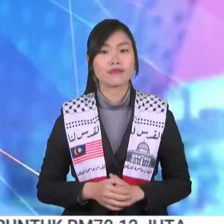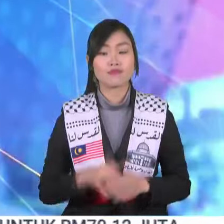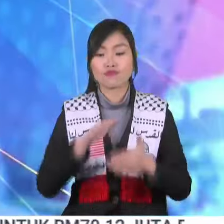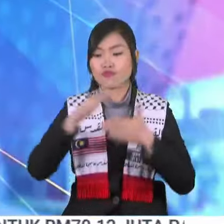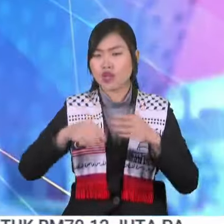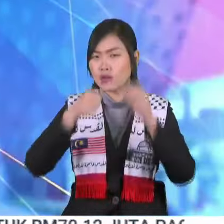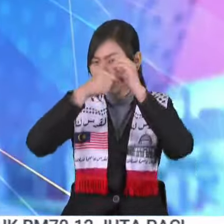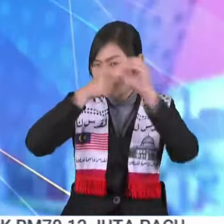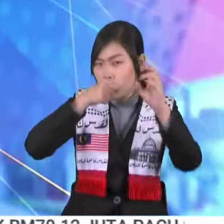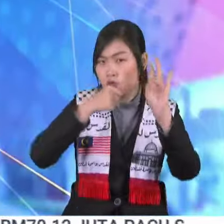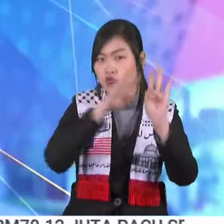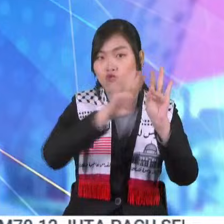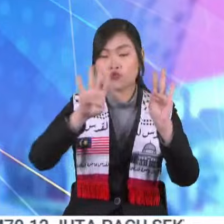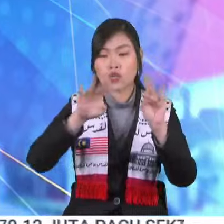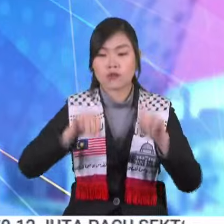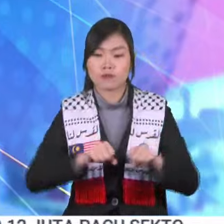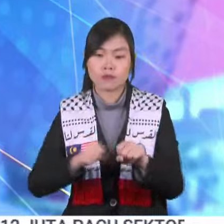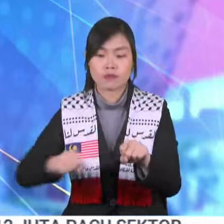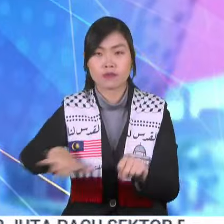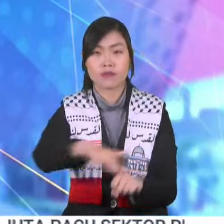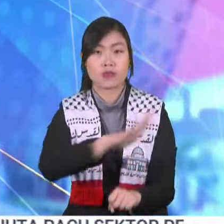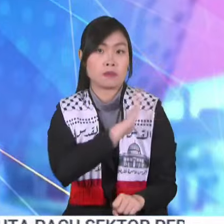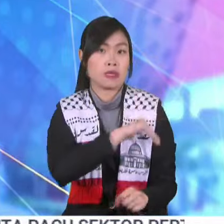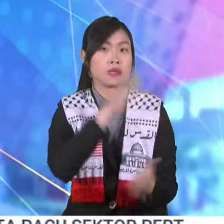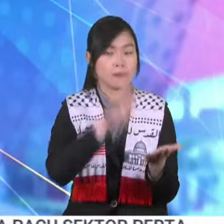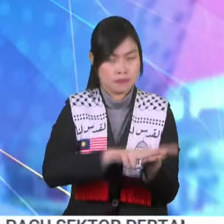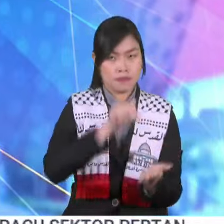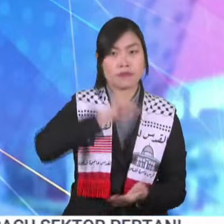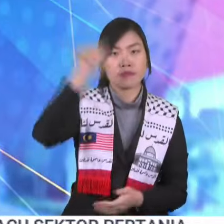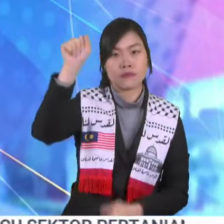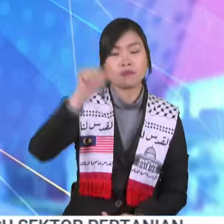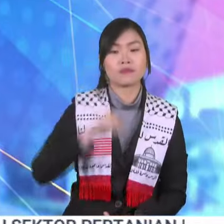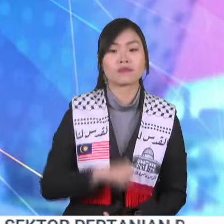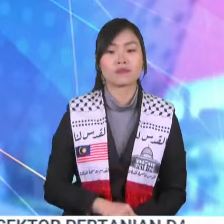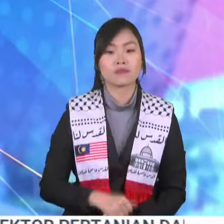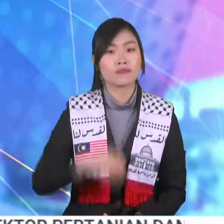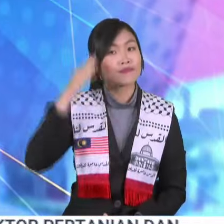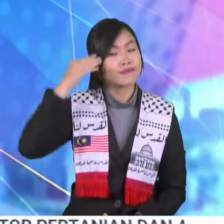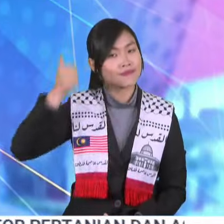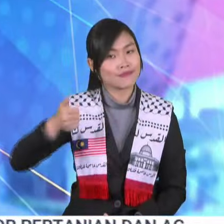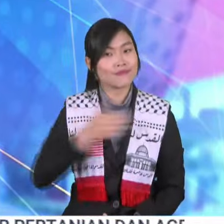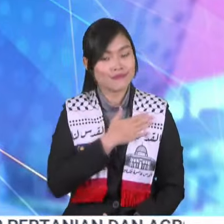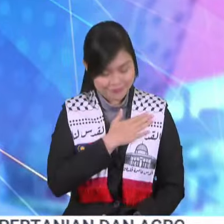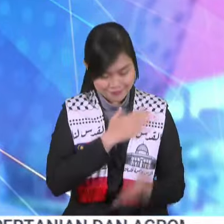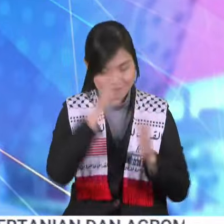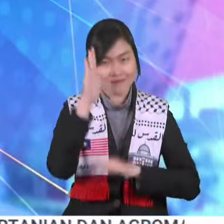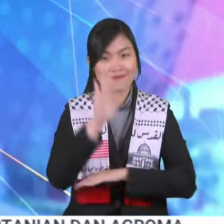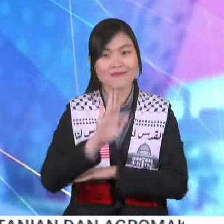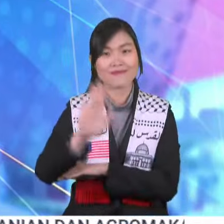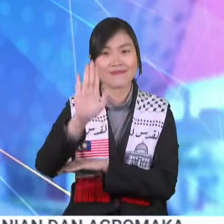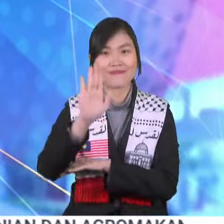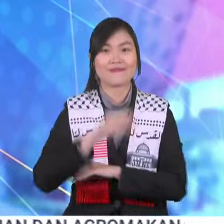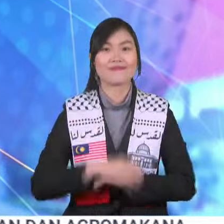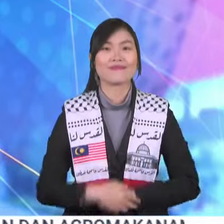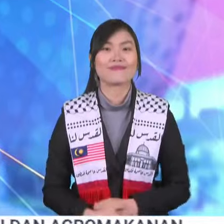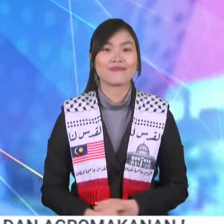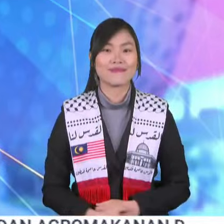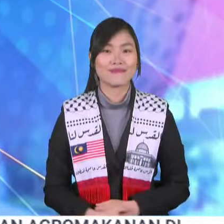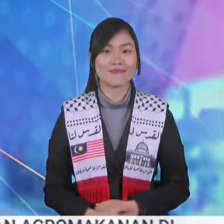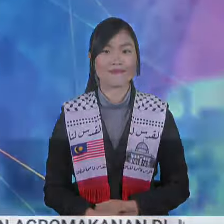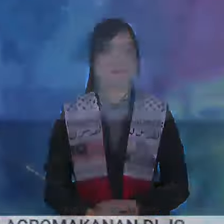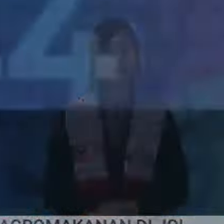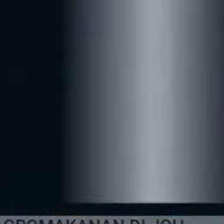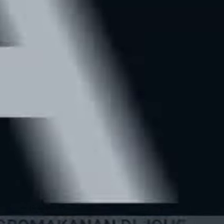Baik, sekian Kanta 744 dari Sungai ke Segara. Palestin pasti merdeka. Assalamualaikum, salam Malaysia Madani.